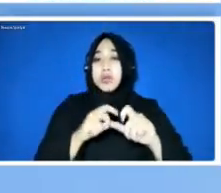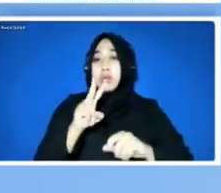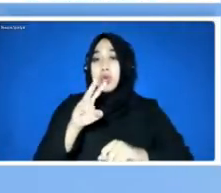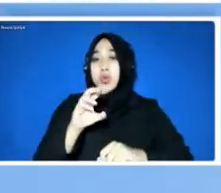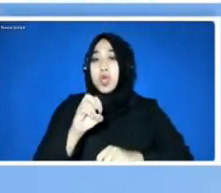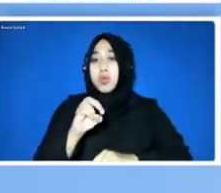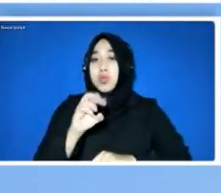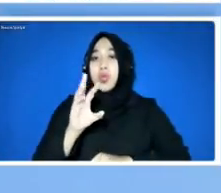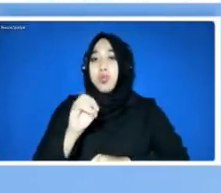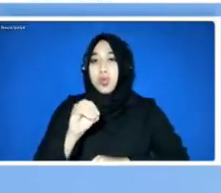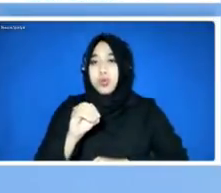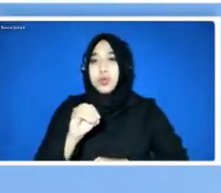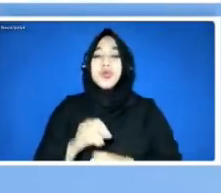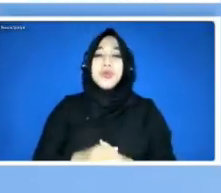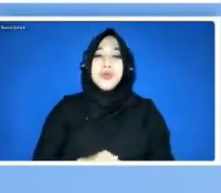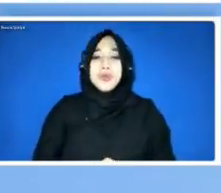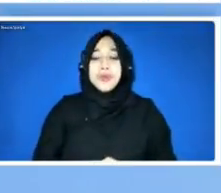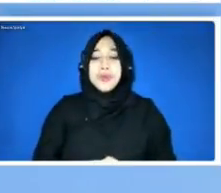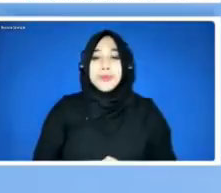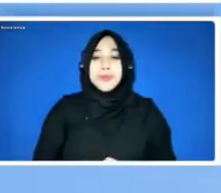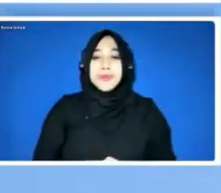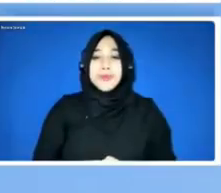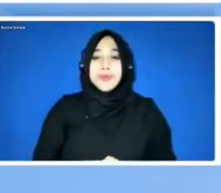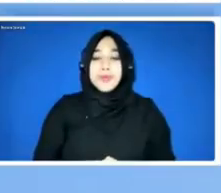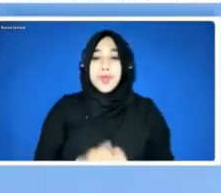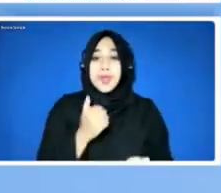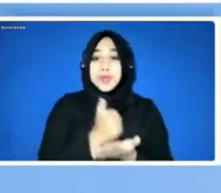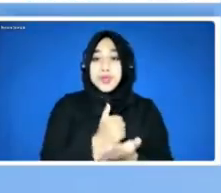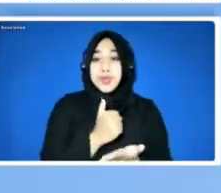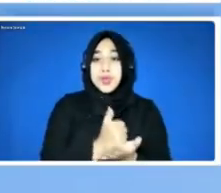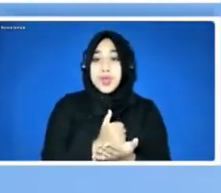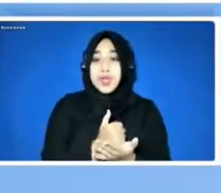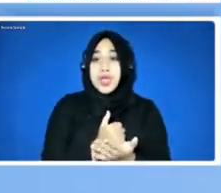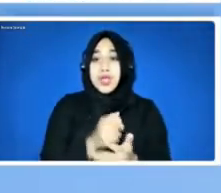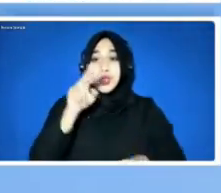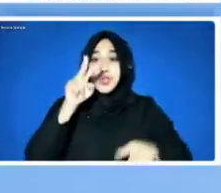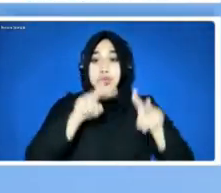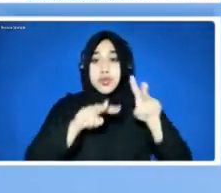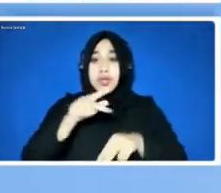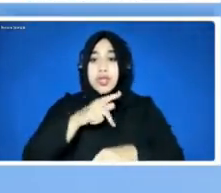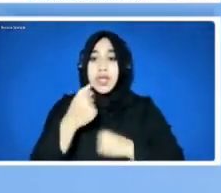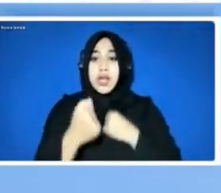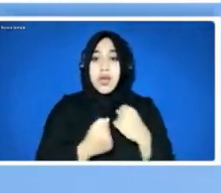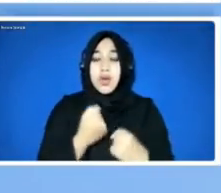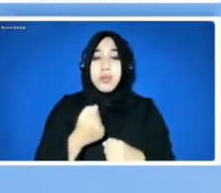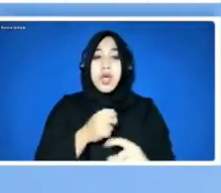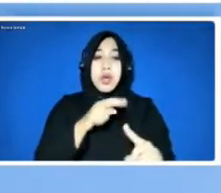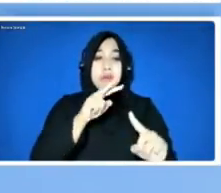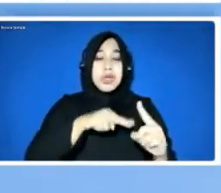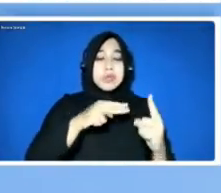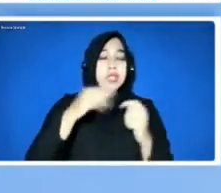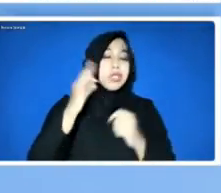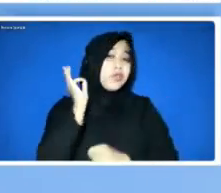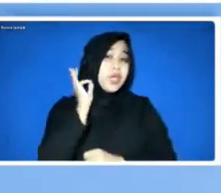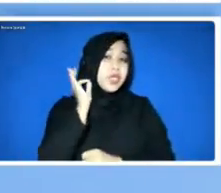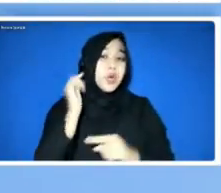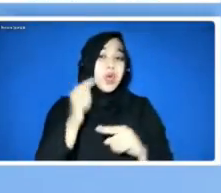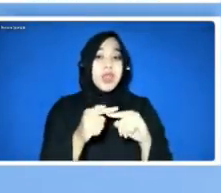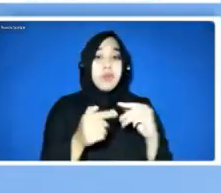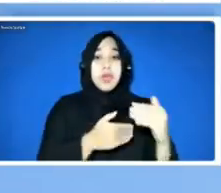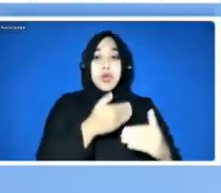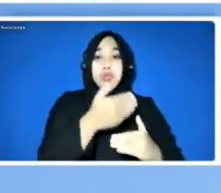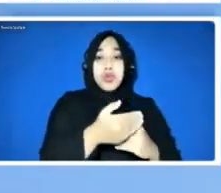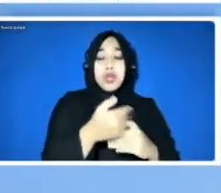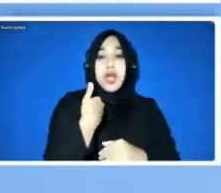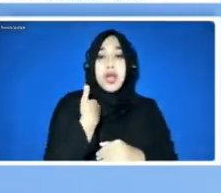2020. Jadi sebenarnya yang survei yang kita lakukan itu adalah survei persepsi risiko, tetapi kemudian ada